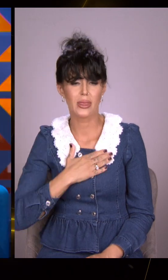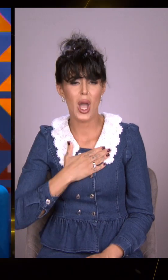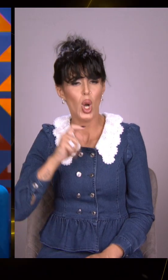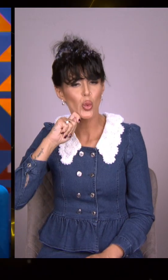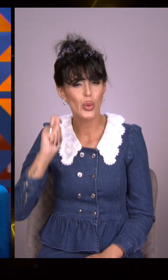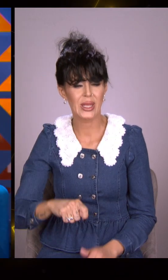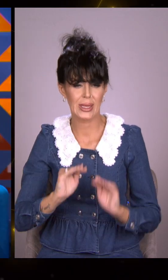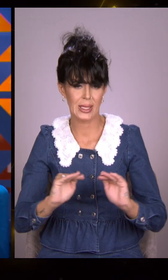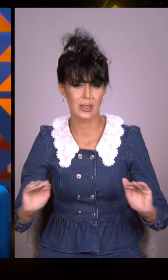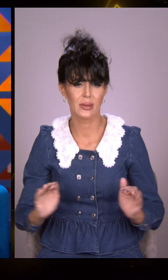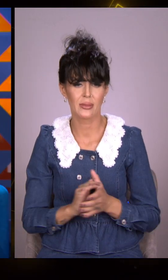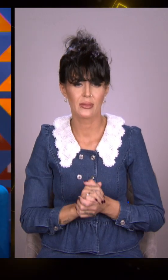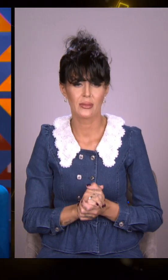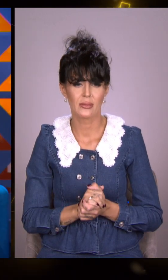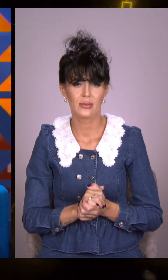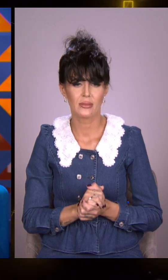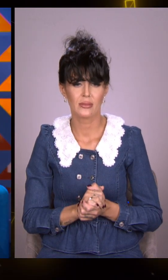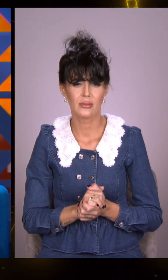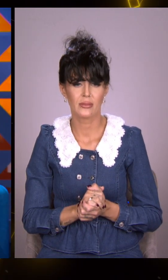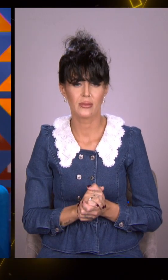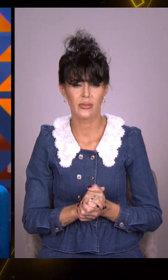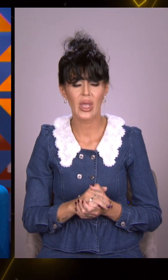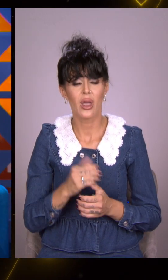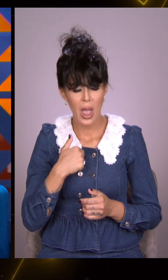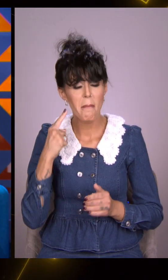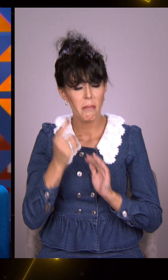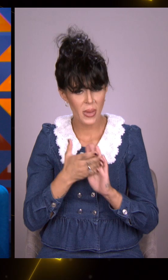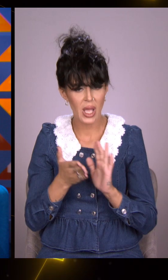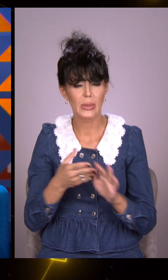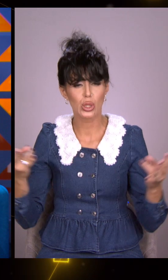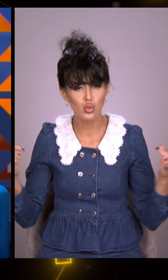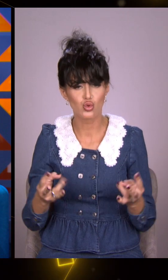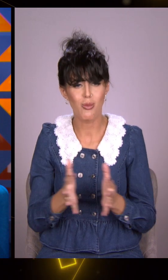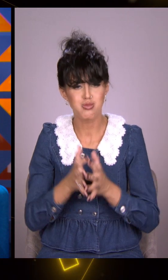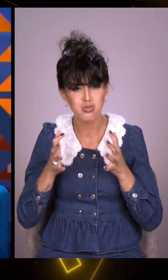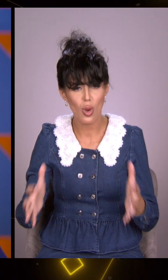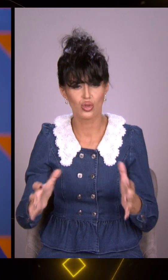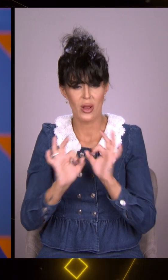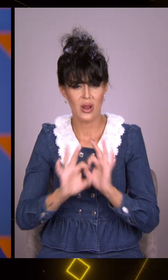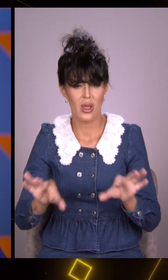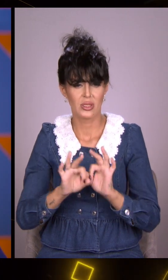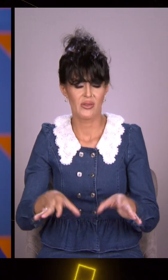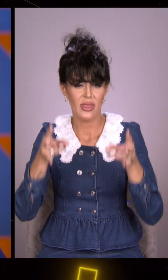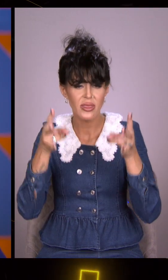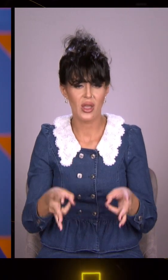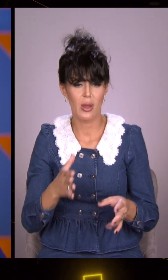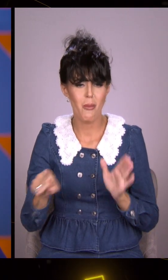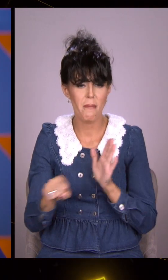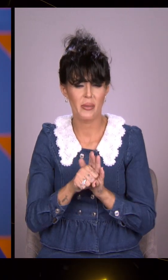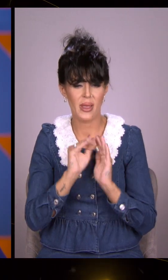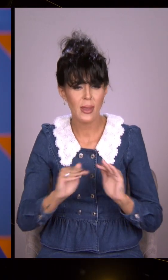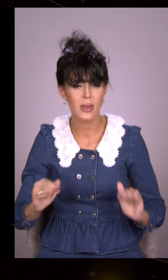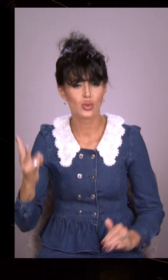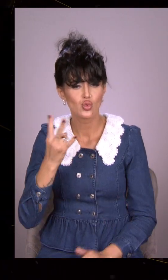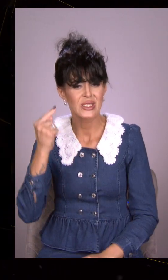діток. Я розумію, що потрібно чим більше розповідати. Більше людей, щоб про це знало.